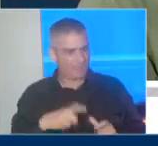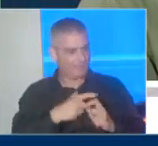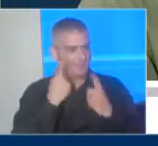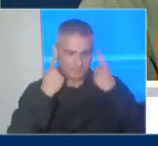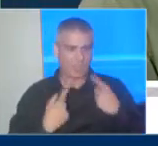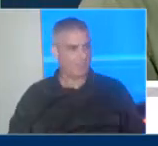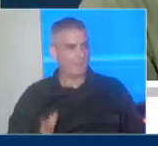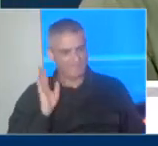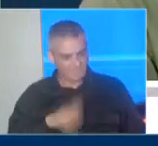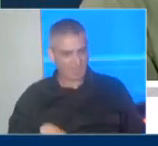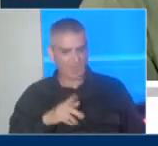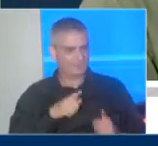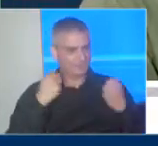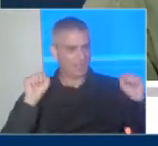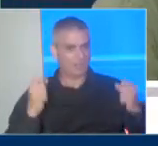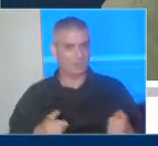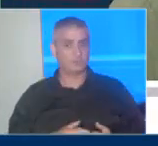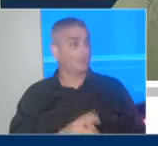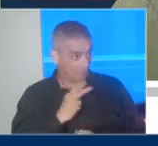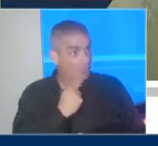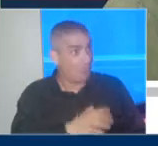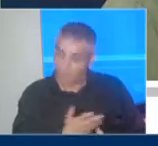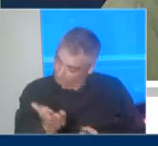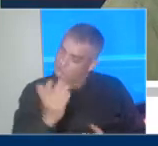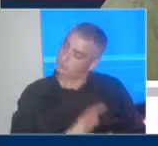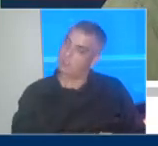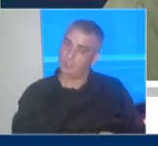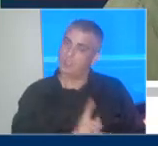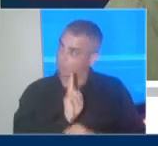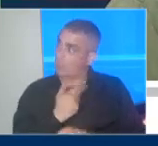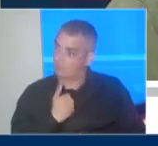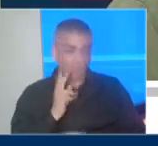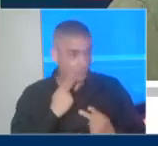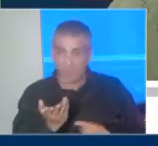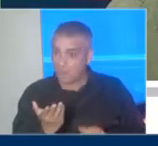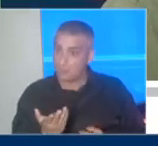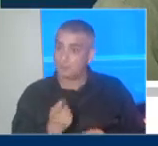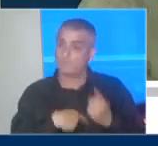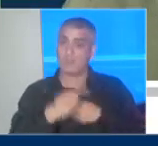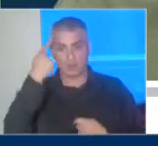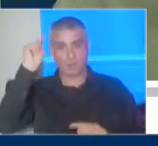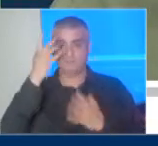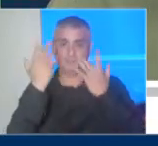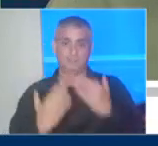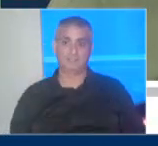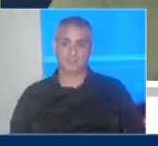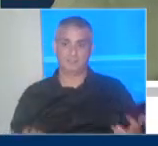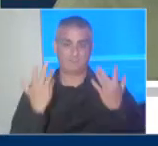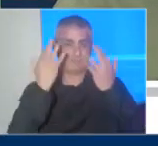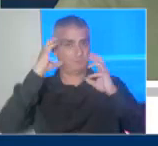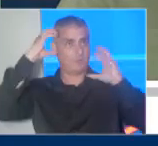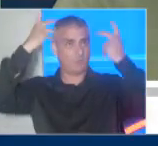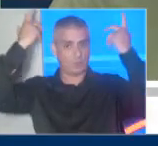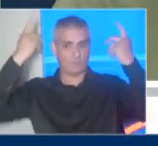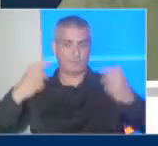במגזר החרדי וגם אצל החילונים. אז אפשר לענות אפשר לך? אפשר להגן עלינו? אז אפשר לענות לך? במקום להמציא סטטיסטיקות או מספרים